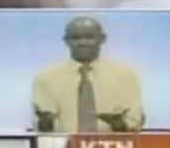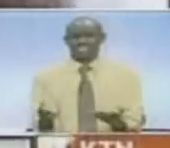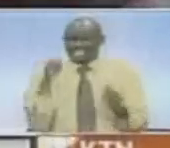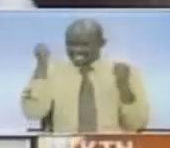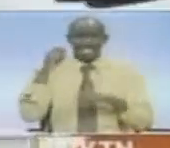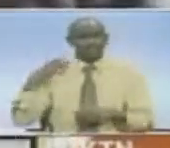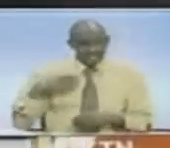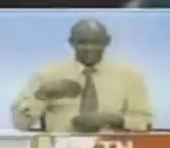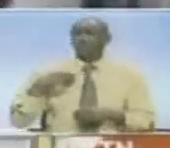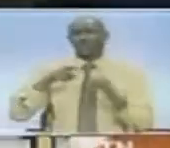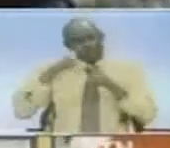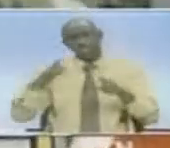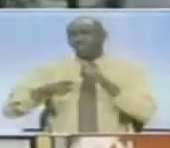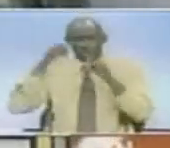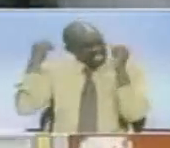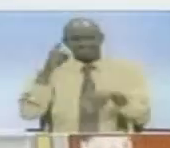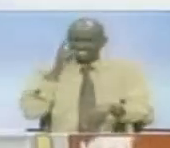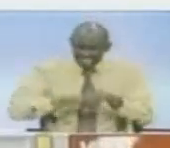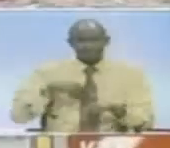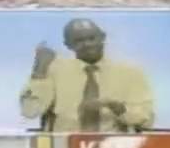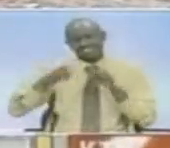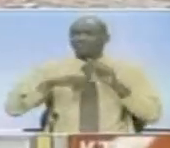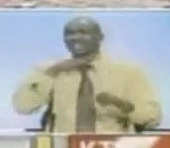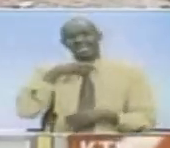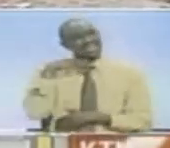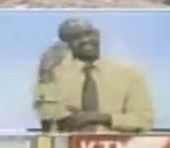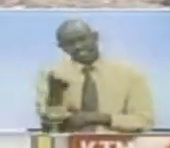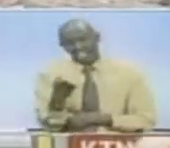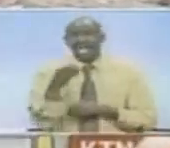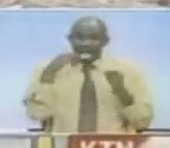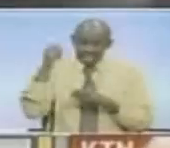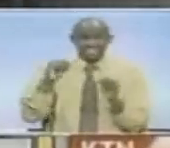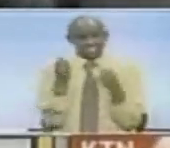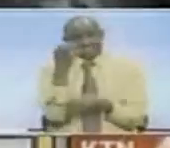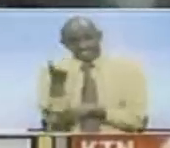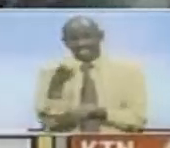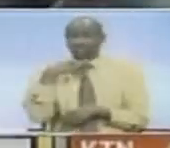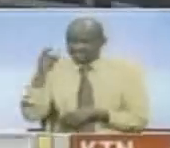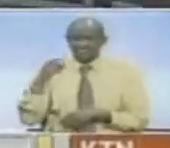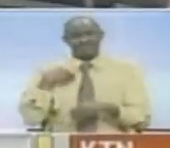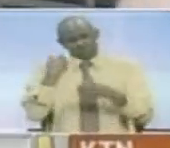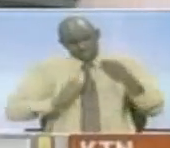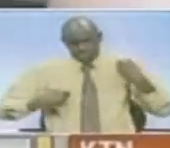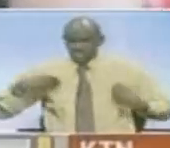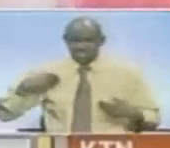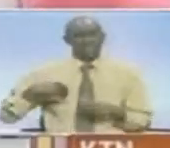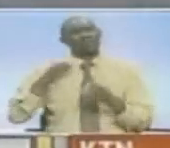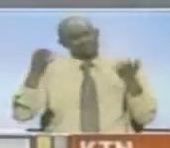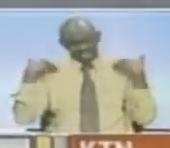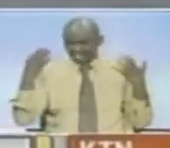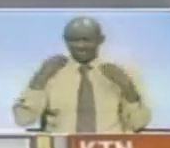Wakenya wanashambuliwa kila mara na kuwa wakinyama. Walioponea wamebaki na vilema vya maisha.